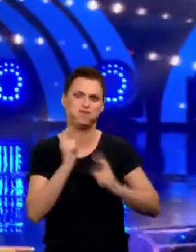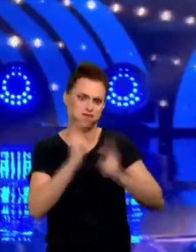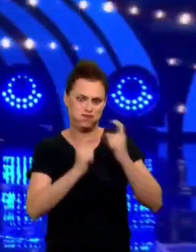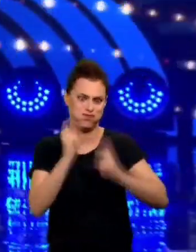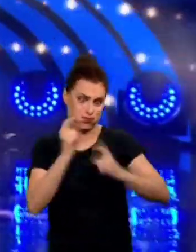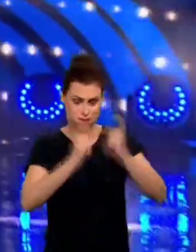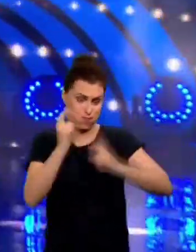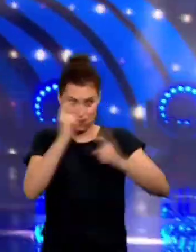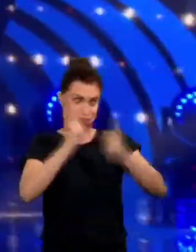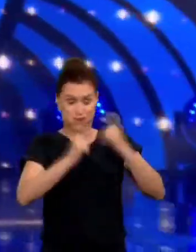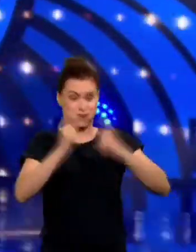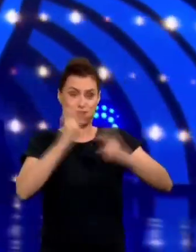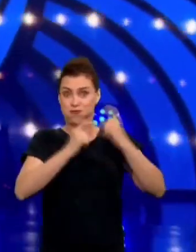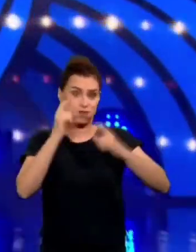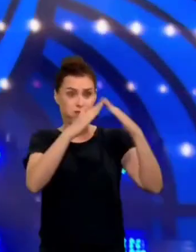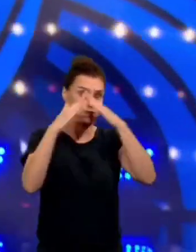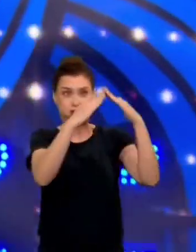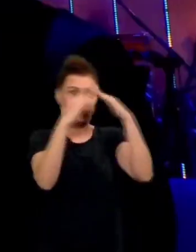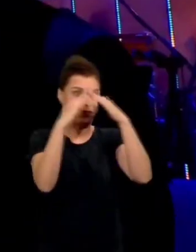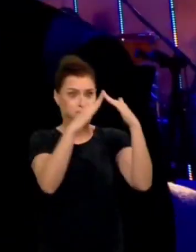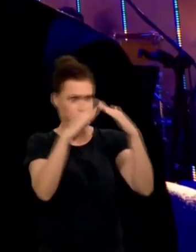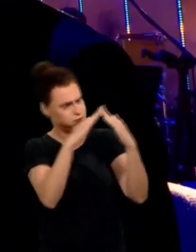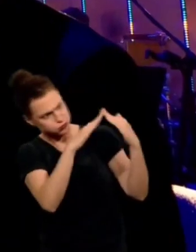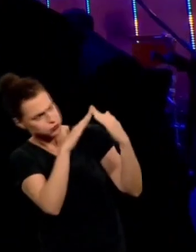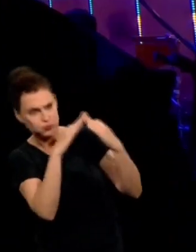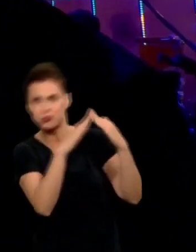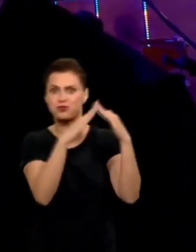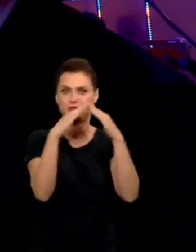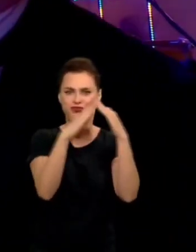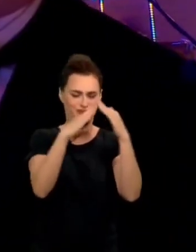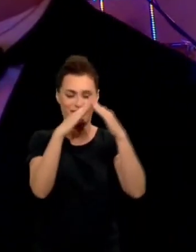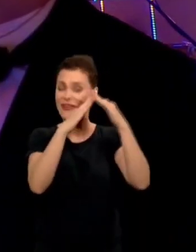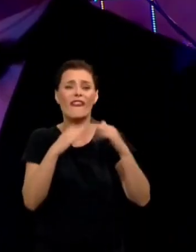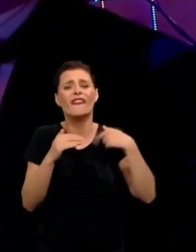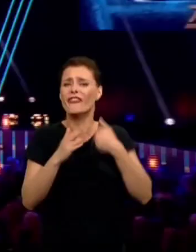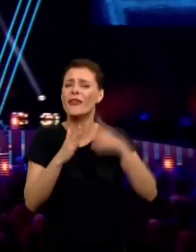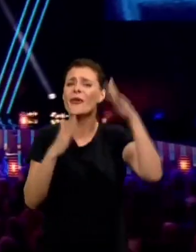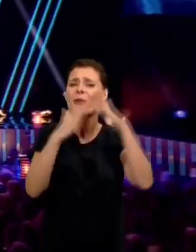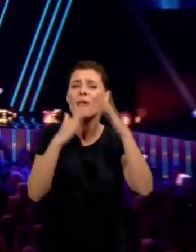cały dom trzęsie się i w posadach cały wyszył.